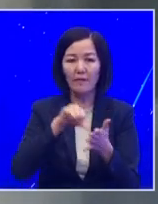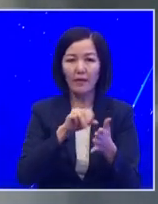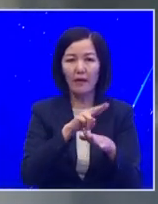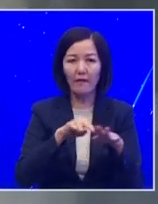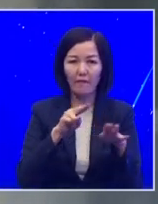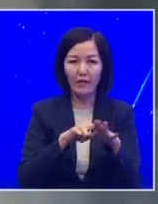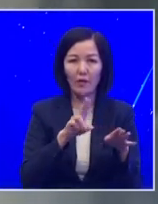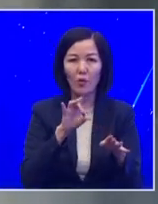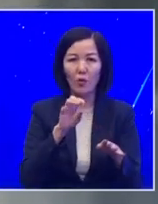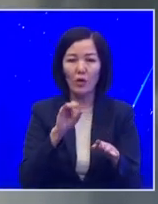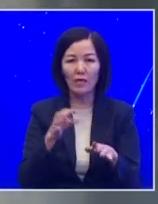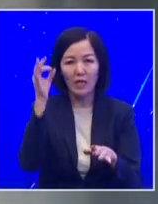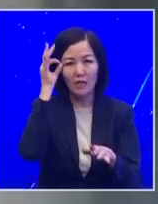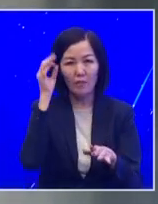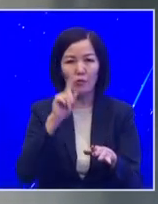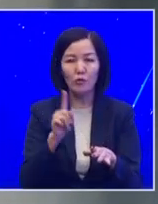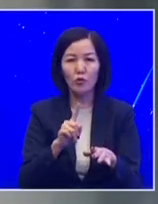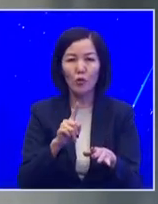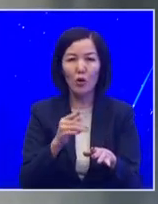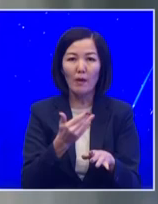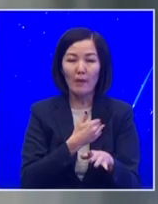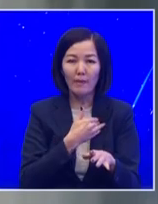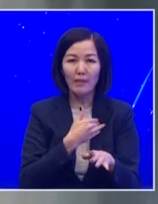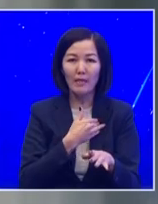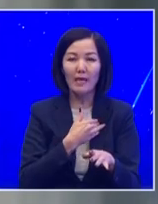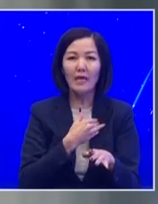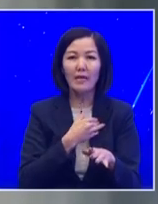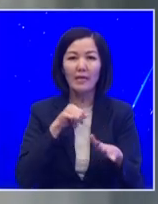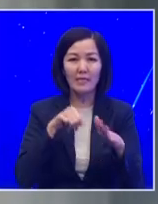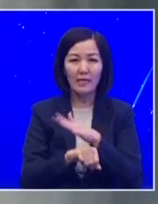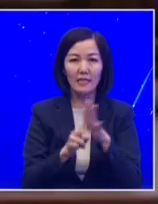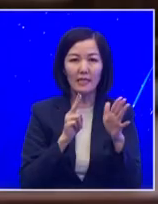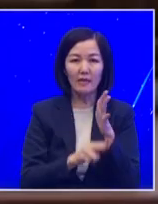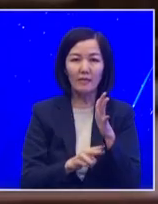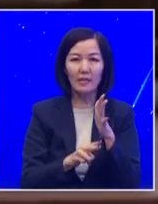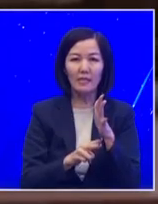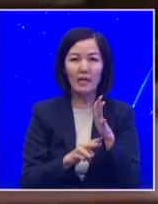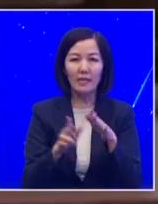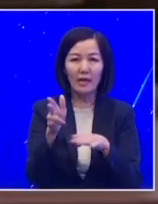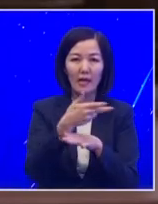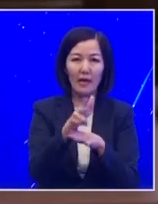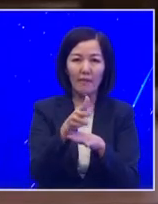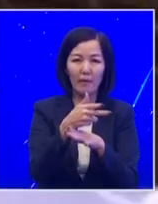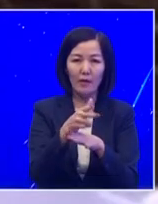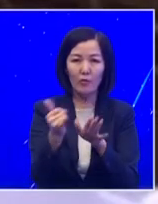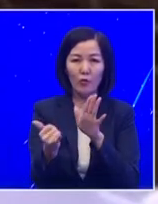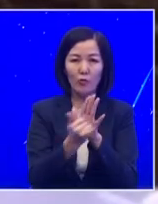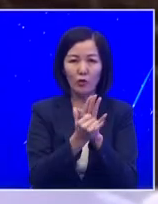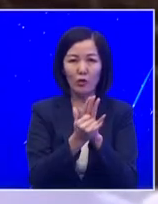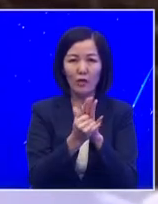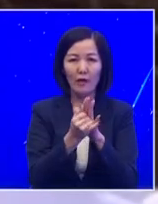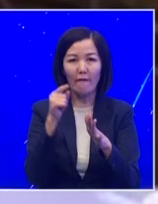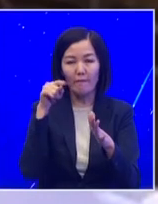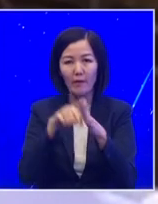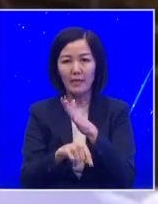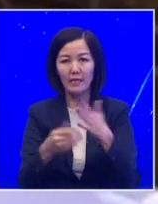Нурдельда Ораз. Напомним, что попытка изнасилования 70-летней бабушки попала на камеру наблюдения, установленную в